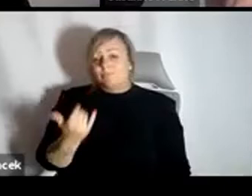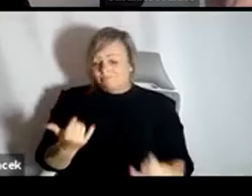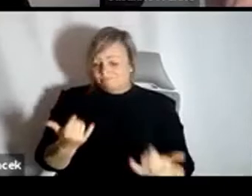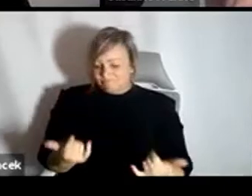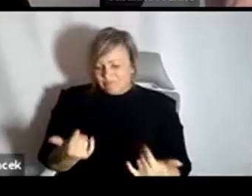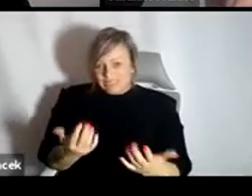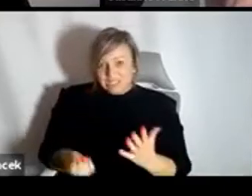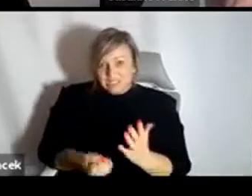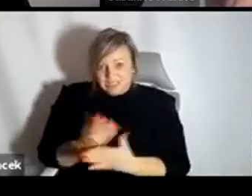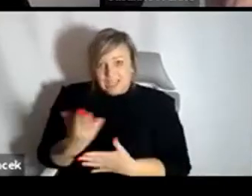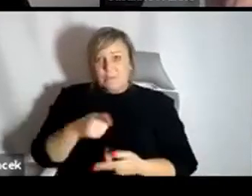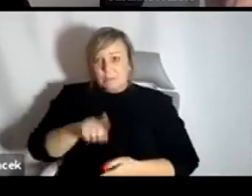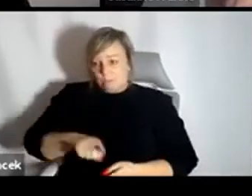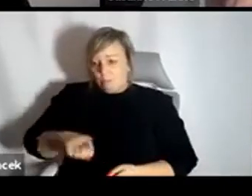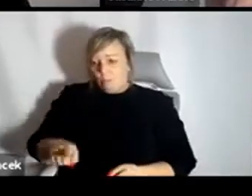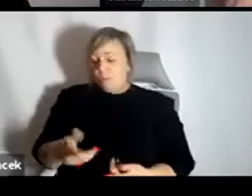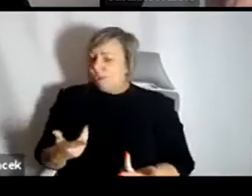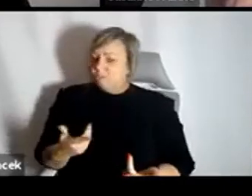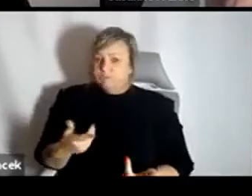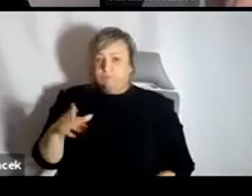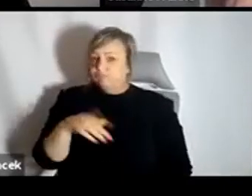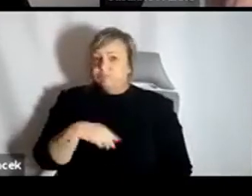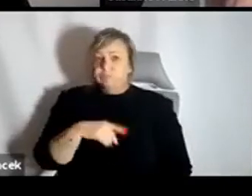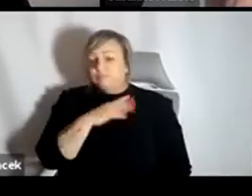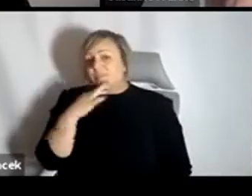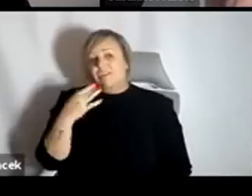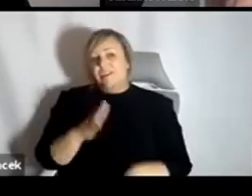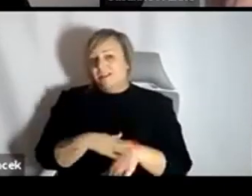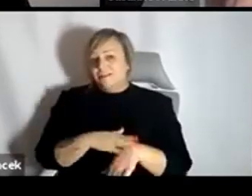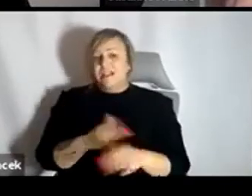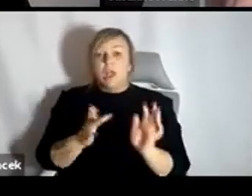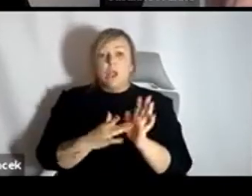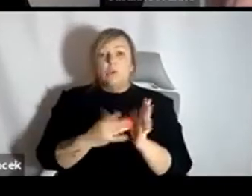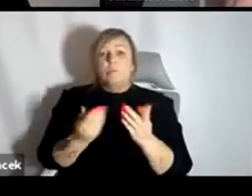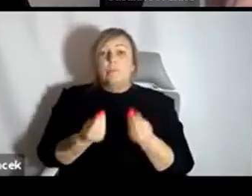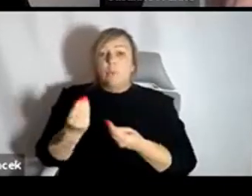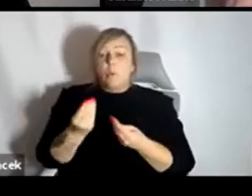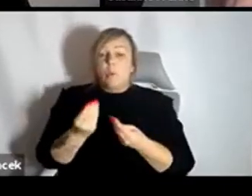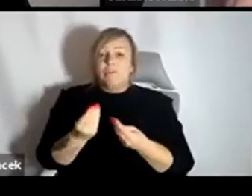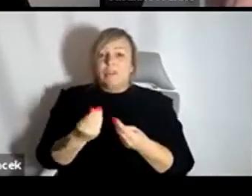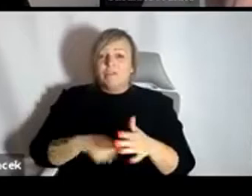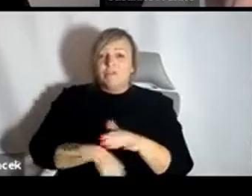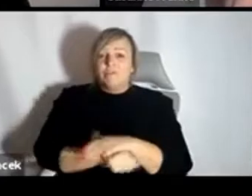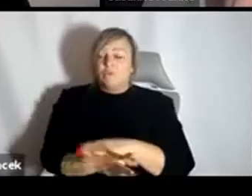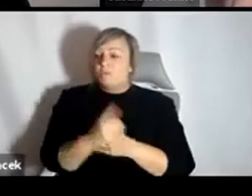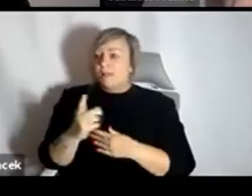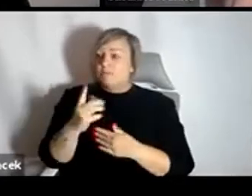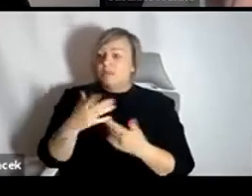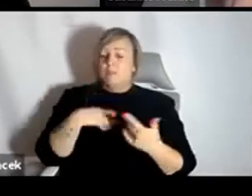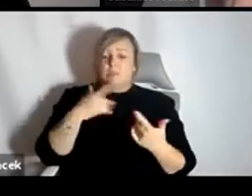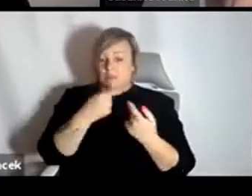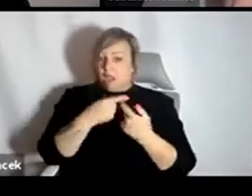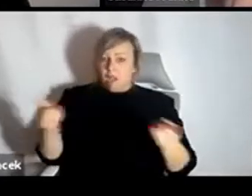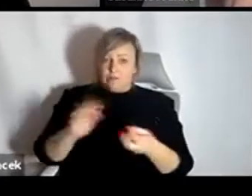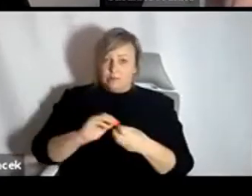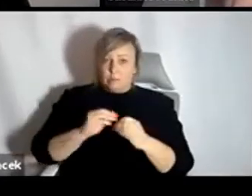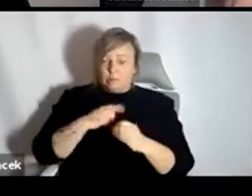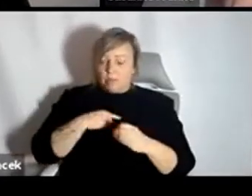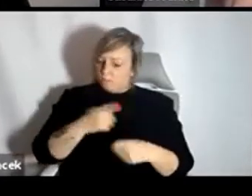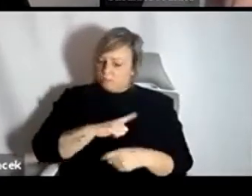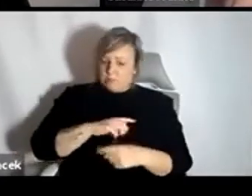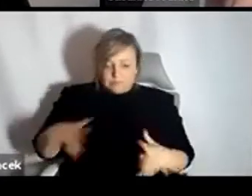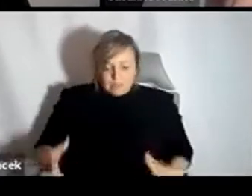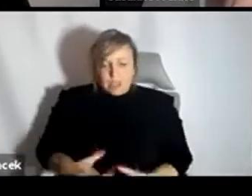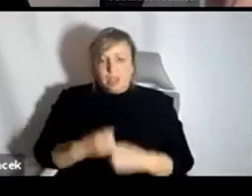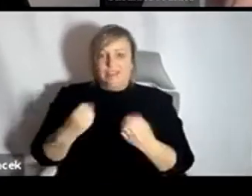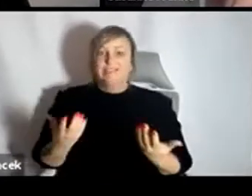wenig Zeit bleibt und Energie bleibt, weil der Profifußball oder viele Clubs sich erstmal retten müssen, ja. Und da wird einfach, glaube ich, jetzt nur